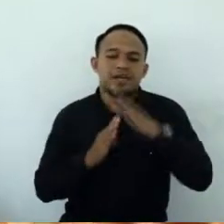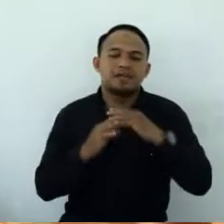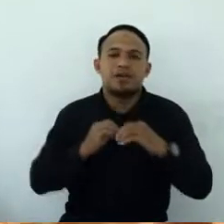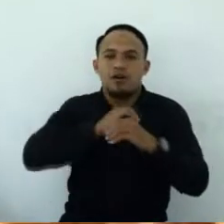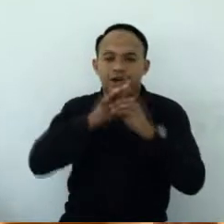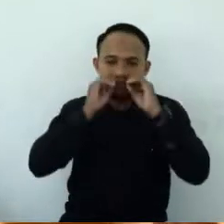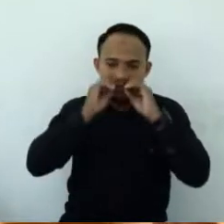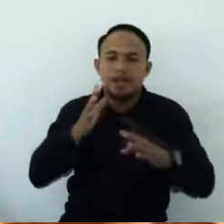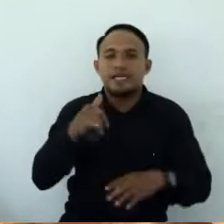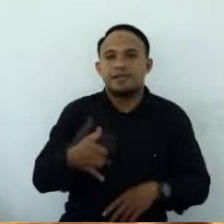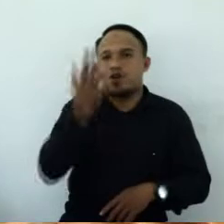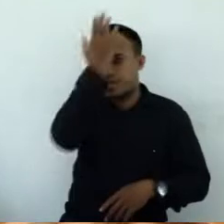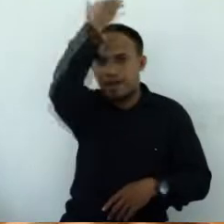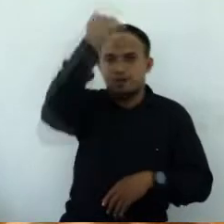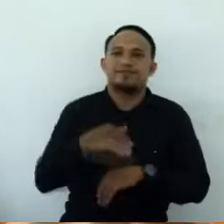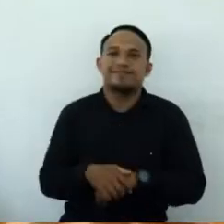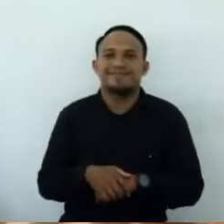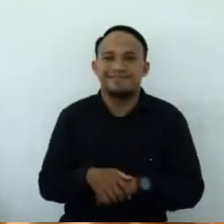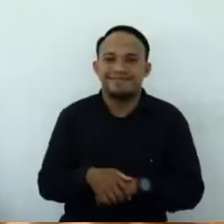segera